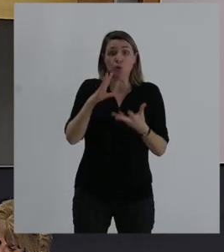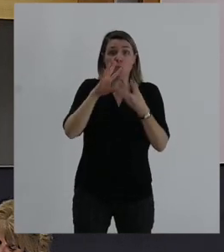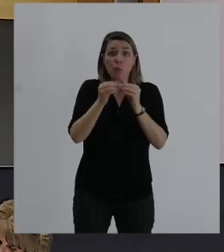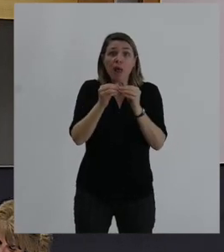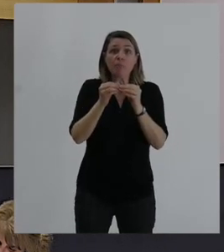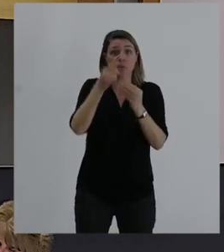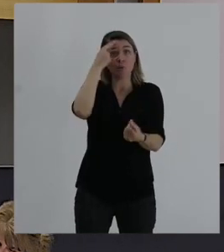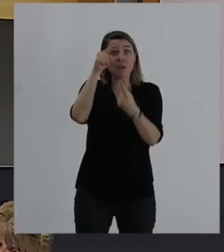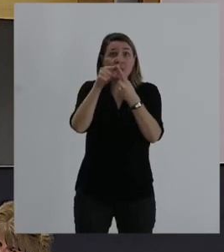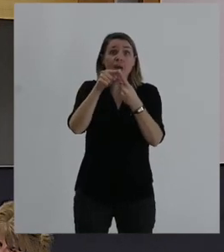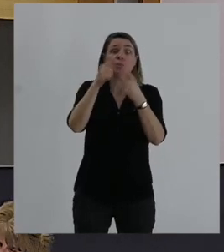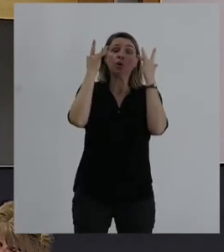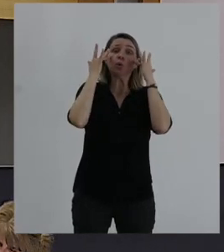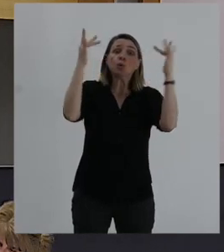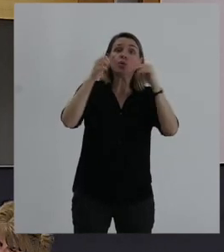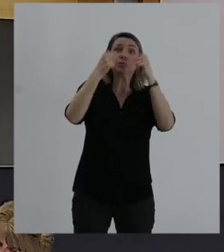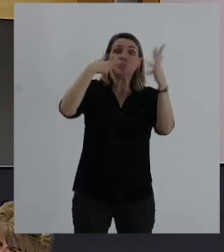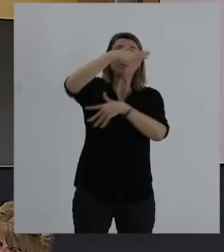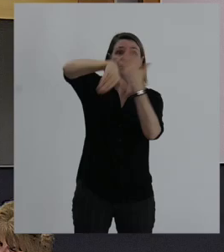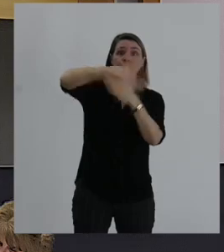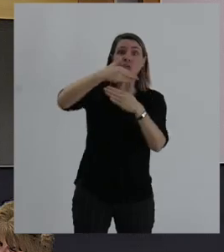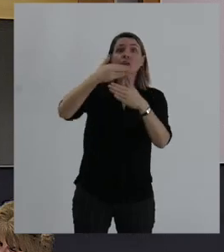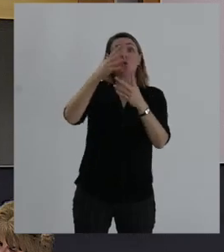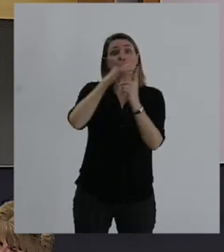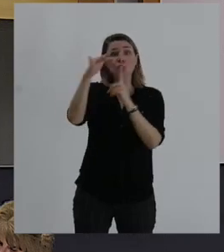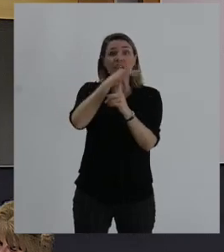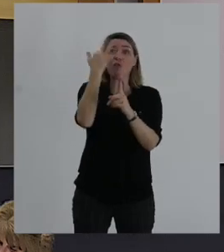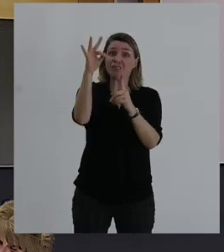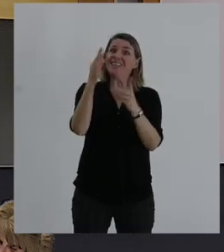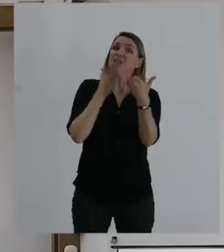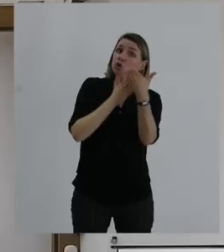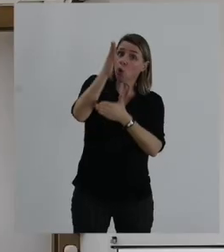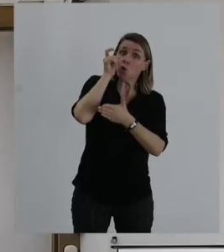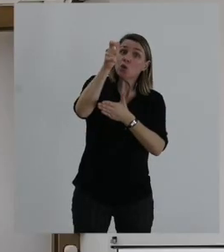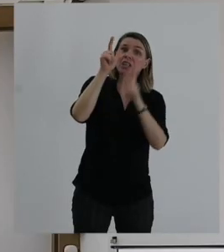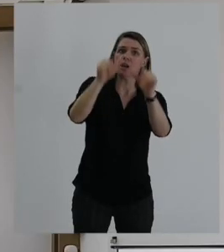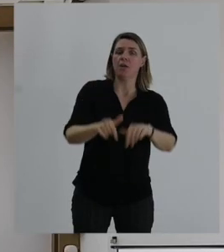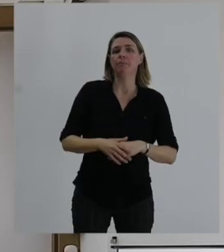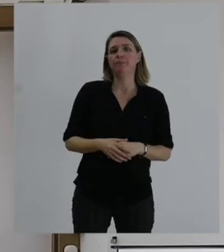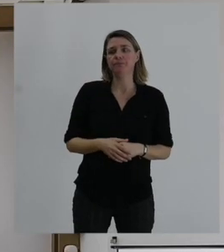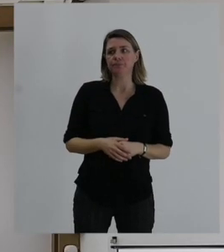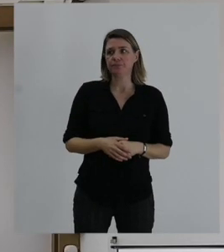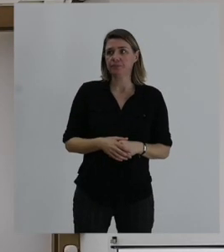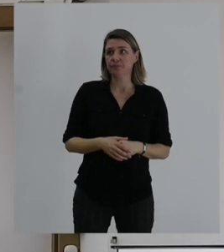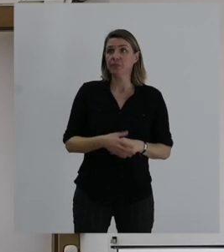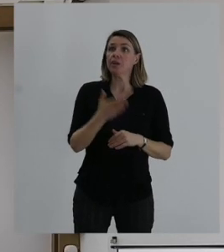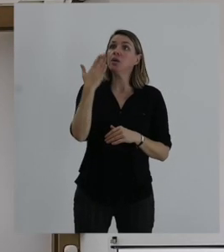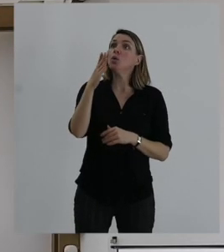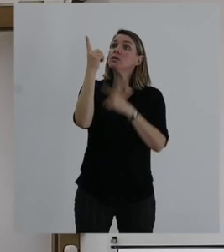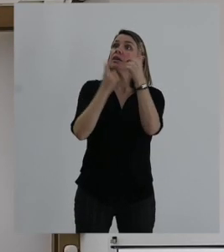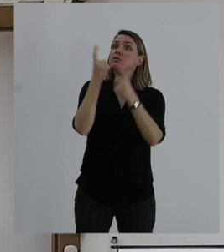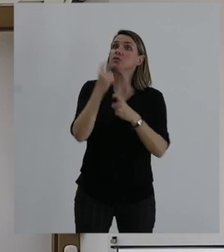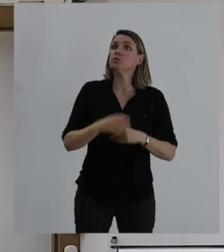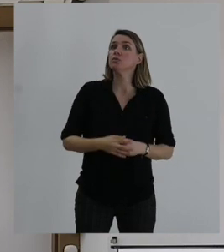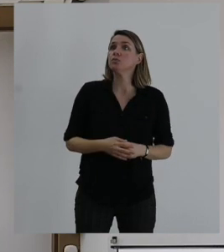problématiques d'interculturalité dans les enjeux actuels de la société française, ça a du sens. Est-ce qu'il y a d'autres questions en